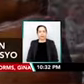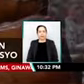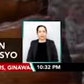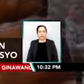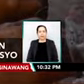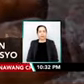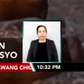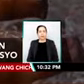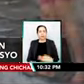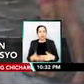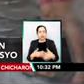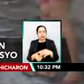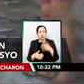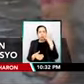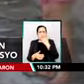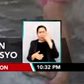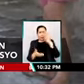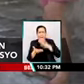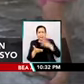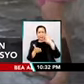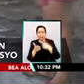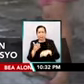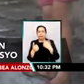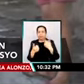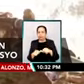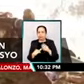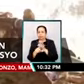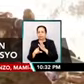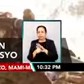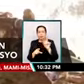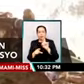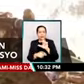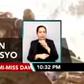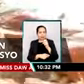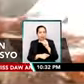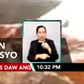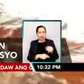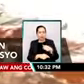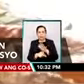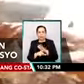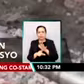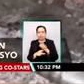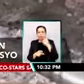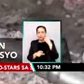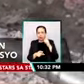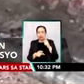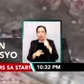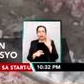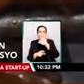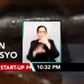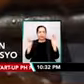kahit nakakaputok bato ang presyo, mabenta pa rin sa Davao City ang lechon na patok sa handa sa Noche Buena. Sa